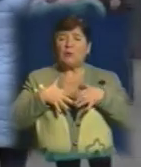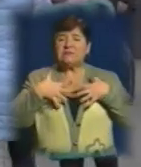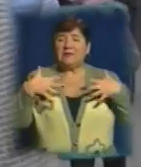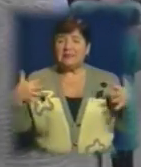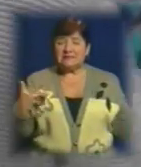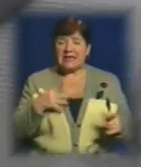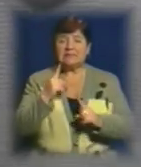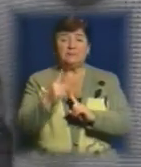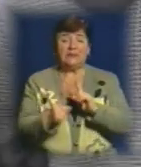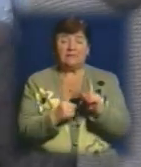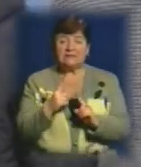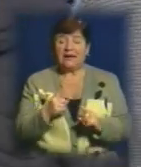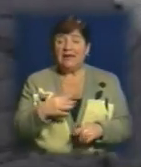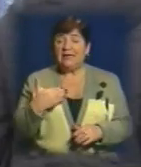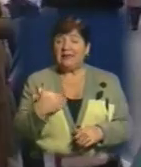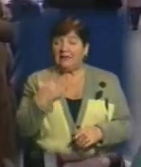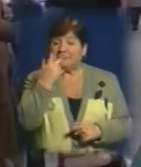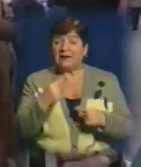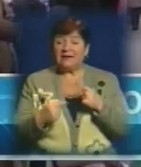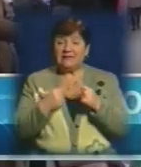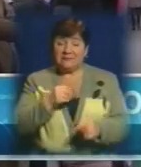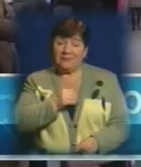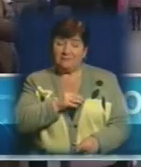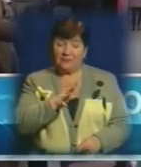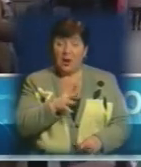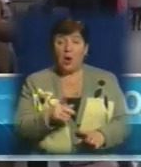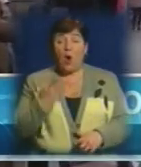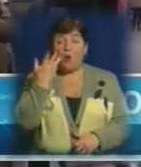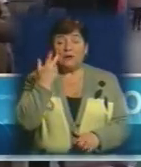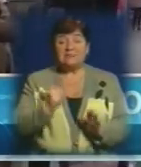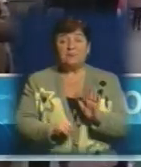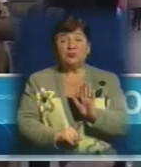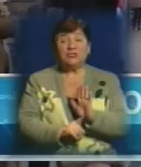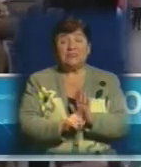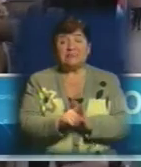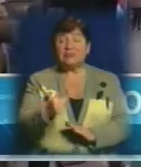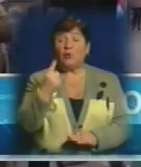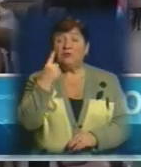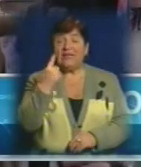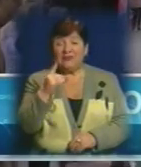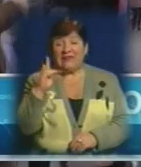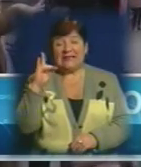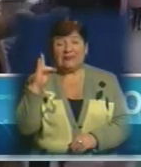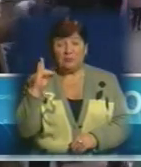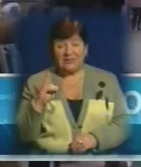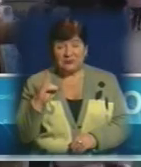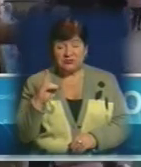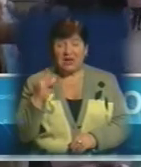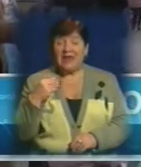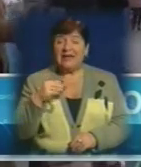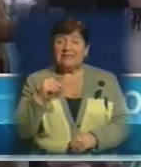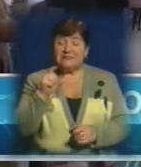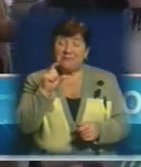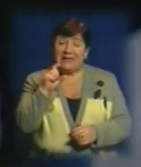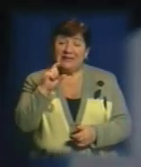змінив локацію та обріс традиціями. Колись воно починалося з єдиної малесенької табуреточки, з маленьким